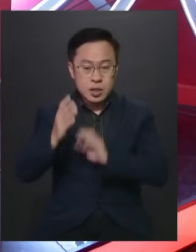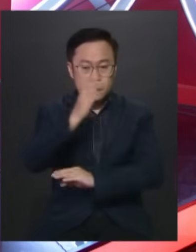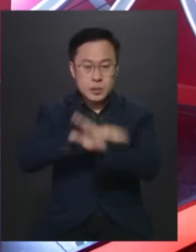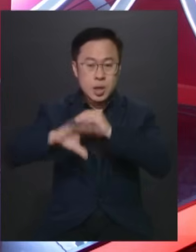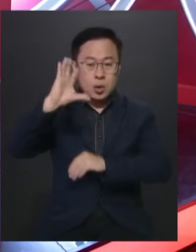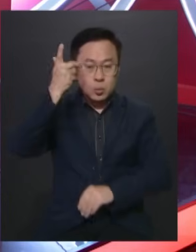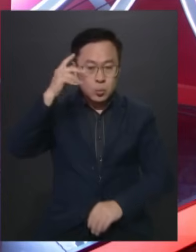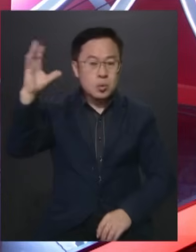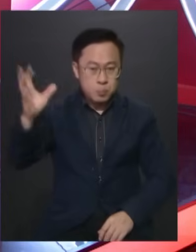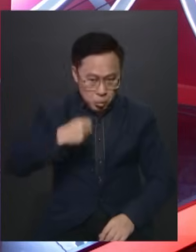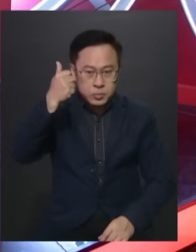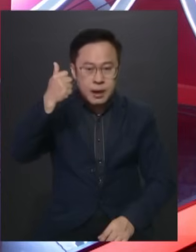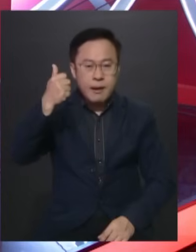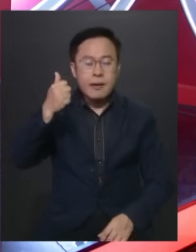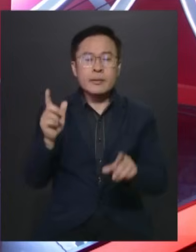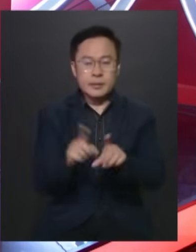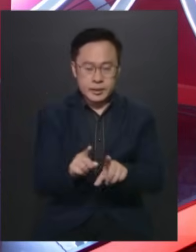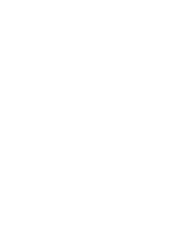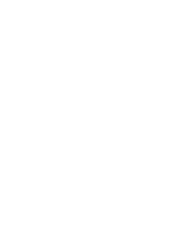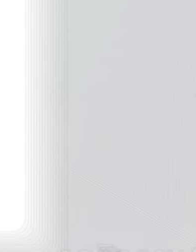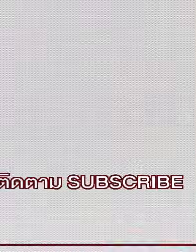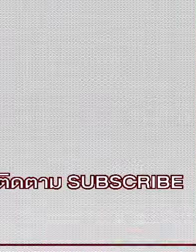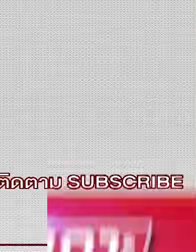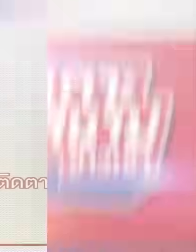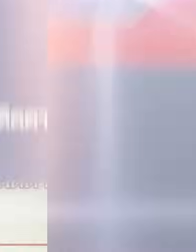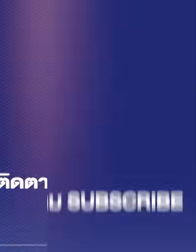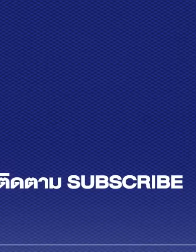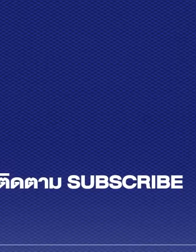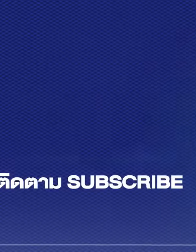ค่ะตามตามเชีย์กันถูกต้อง